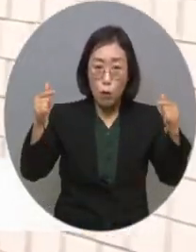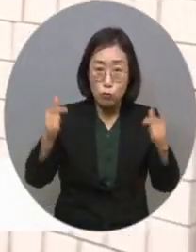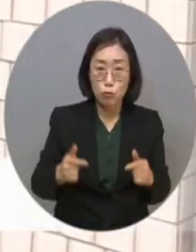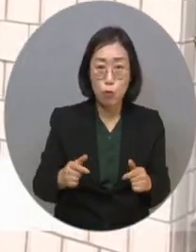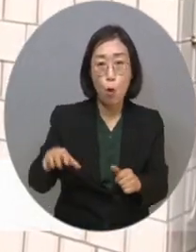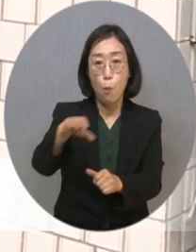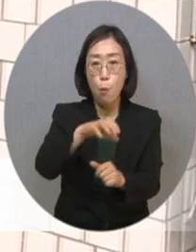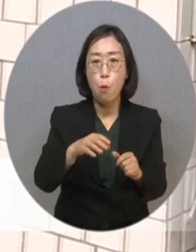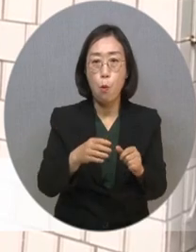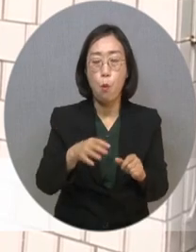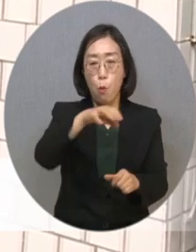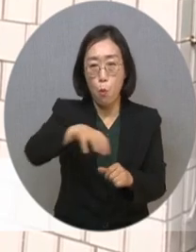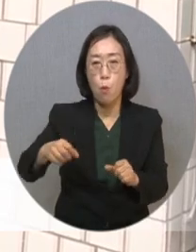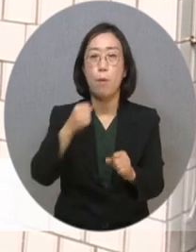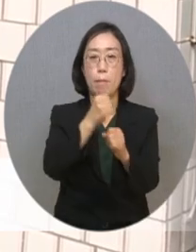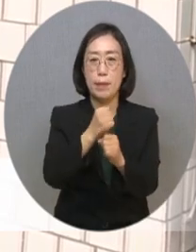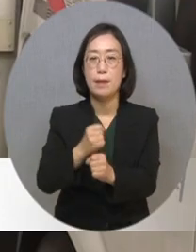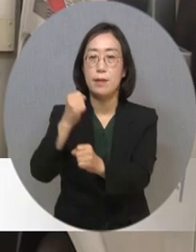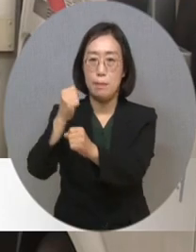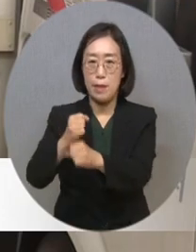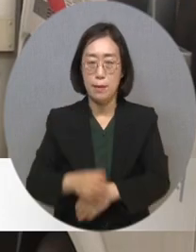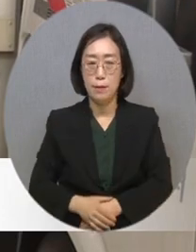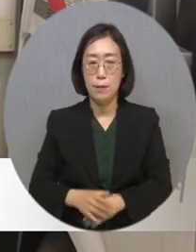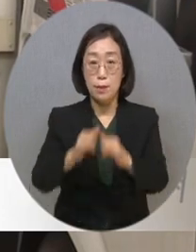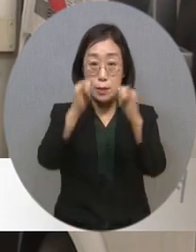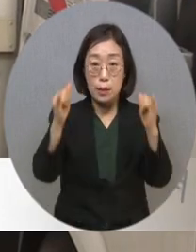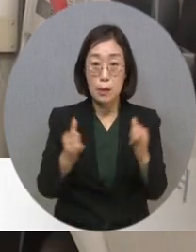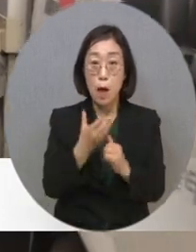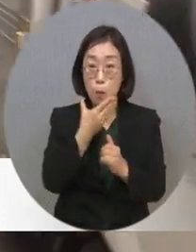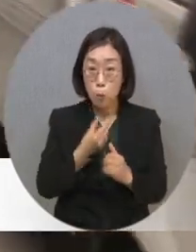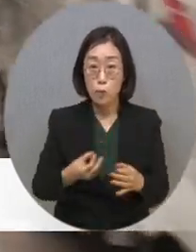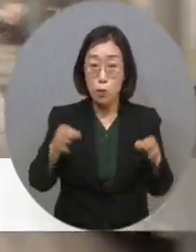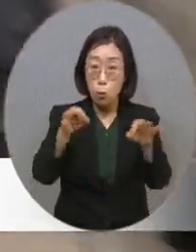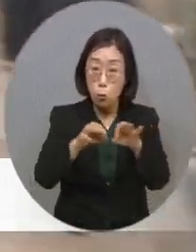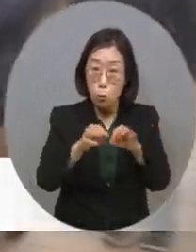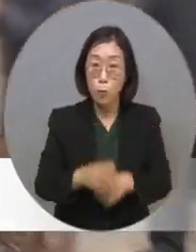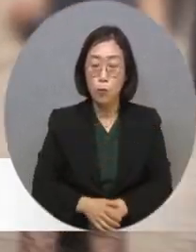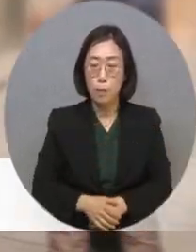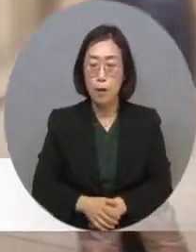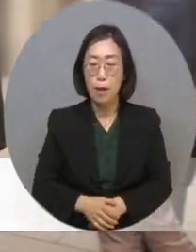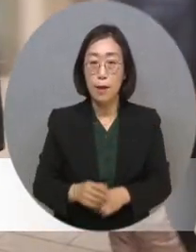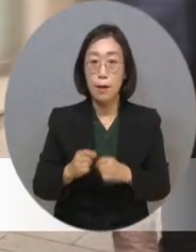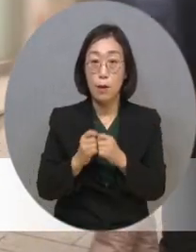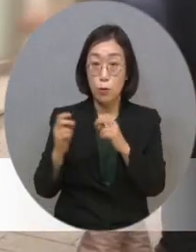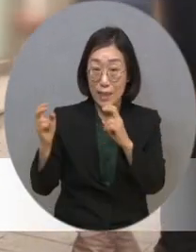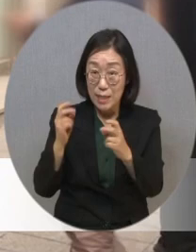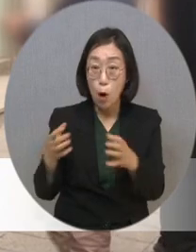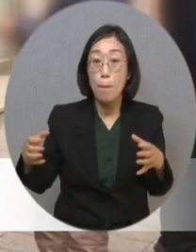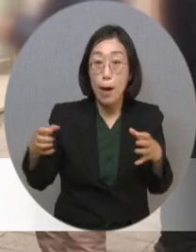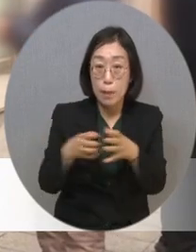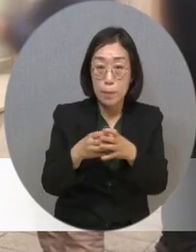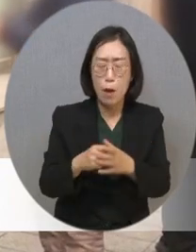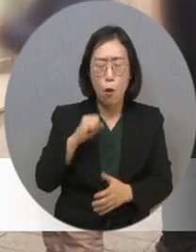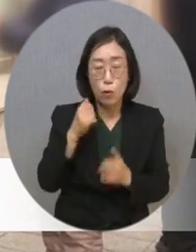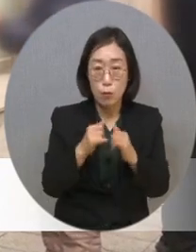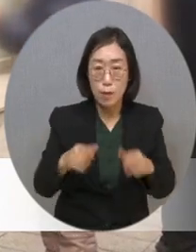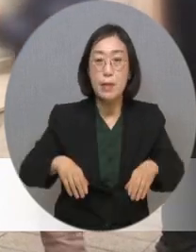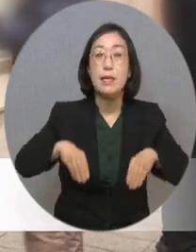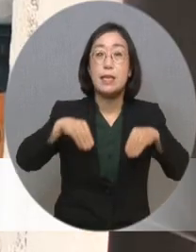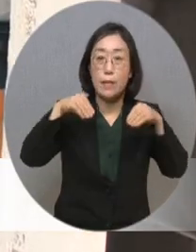확대 설치했습니다. 또한 사회복지 공동모금회 등 민간과 협력해 취약계층에게 겨울이불